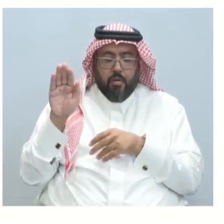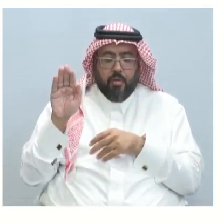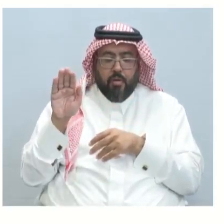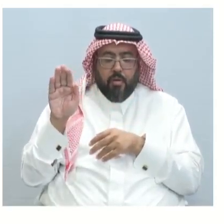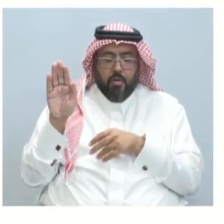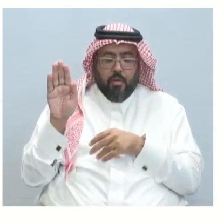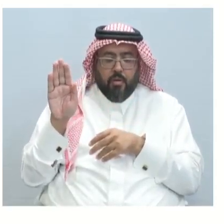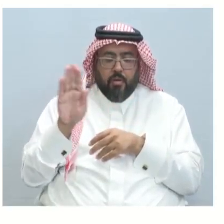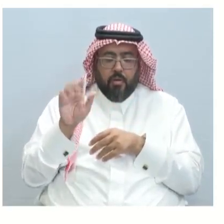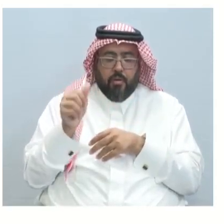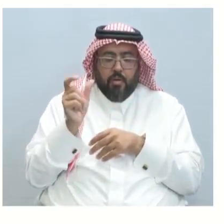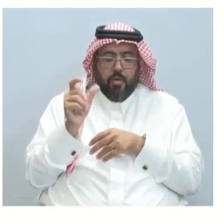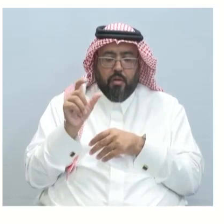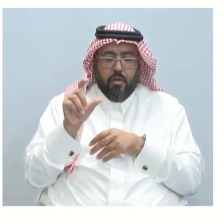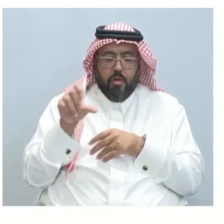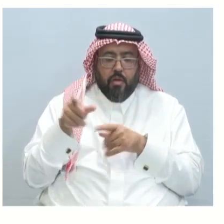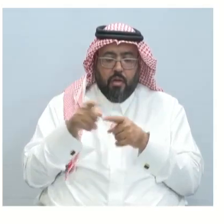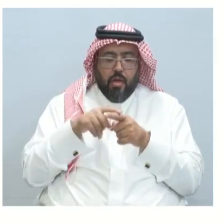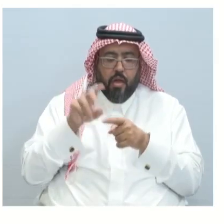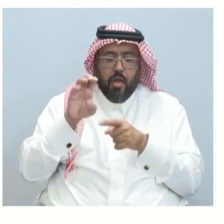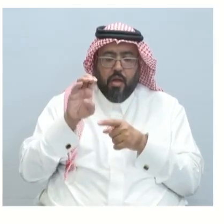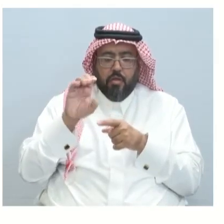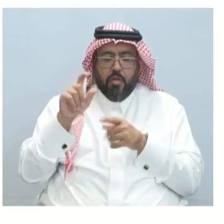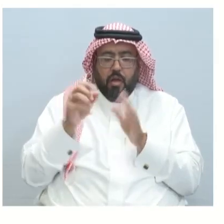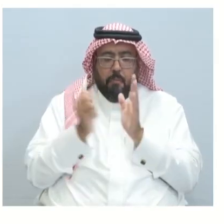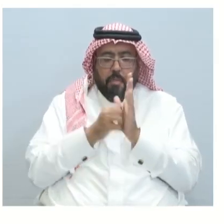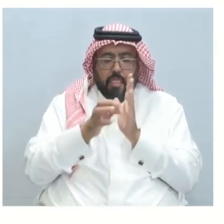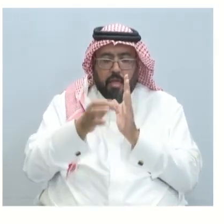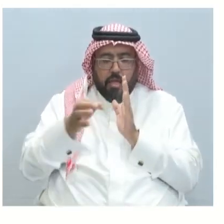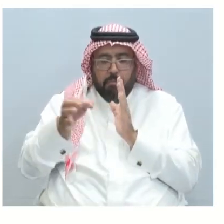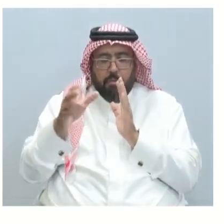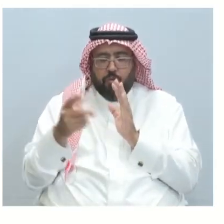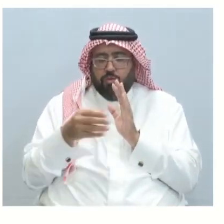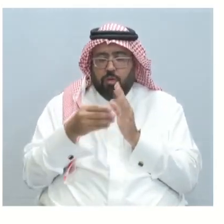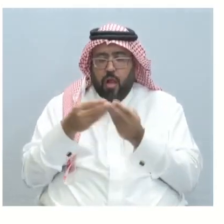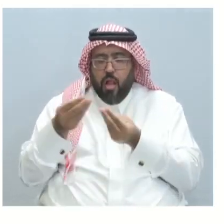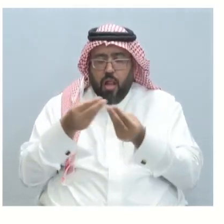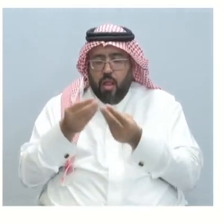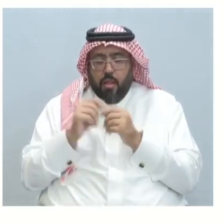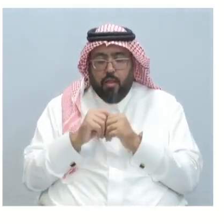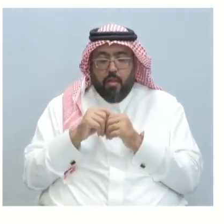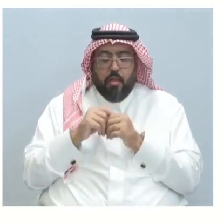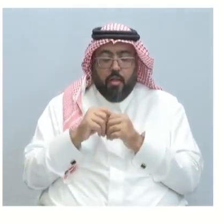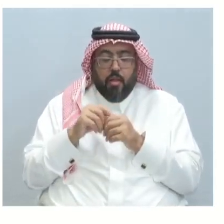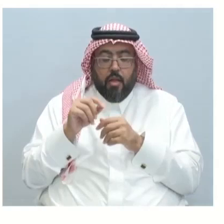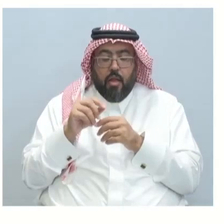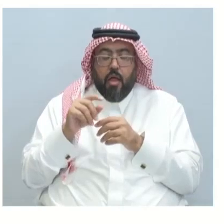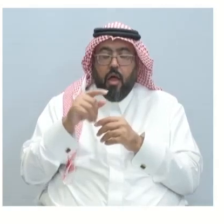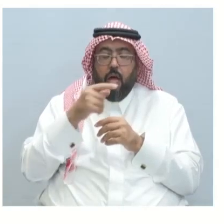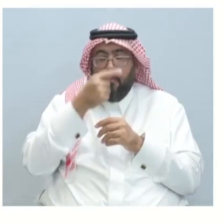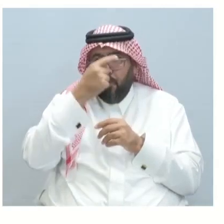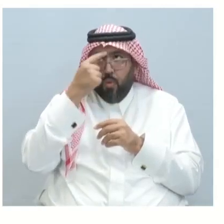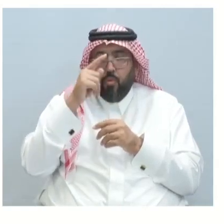حرص واهتم بالاحسان الى الجار احسنتم نقول لنيل رضى الله